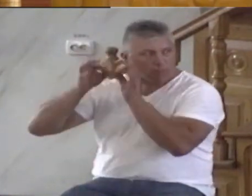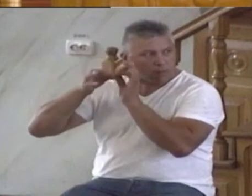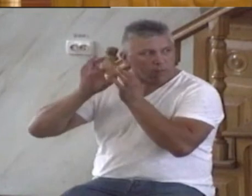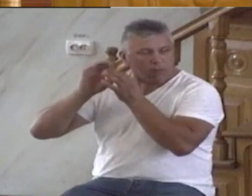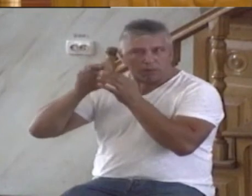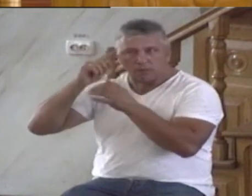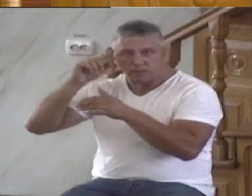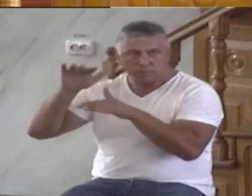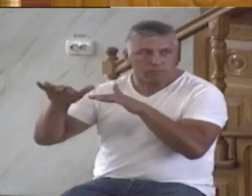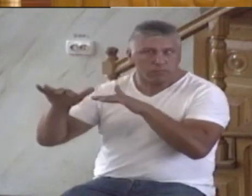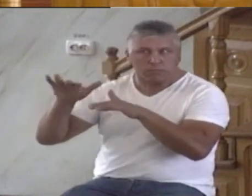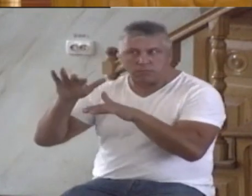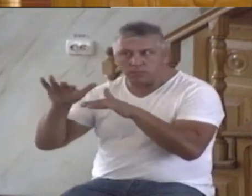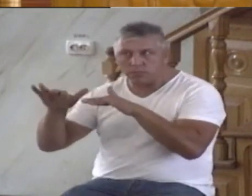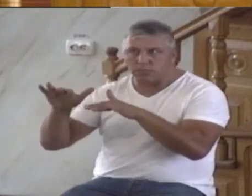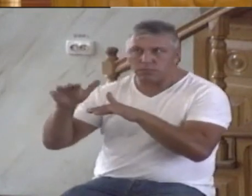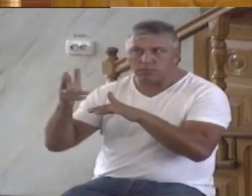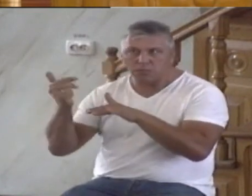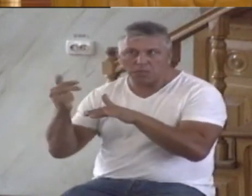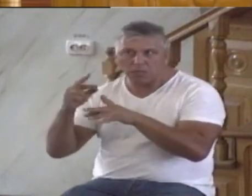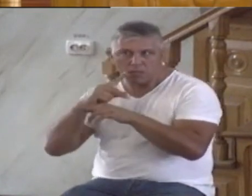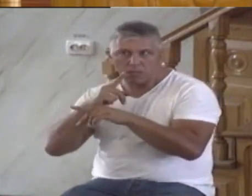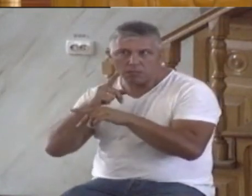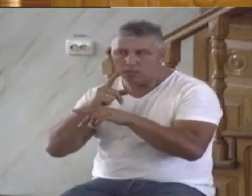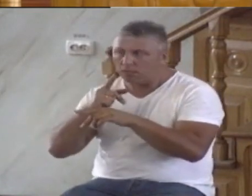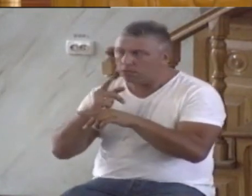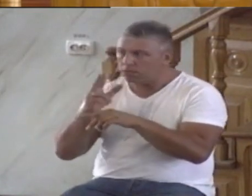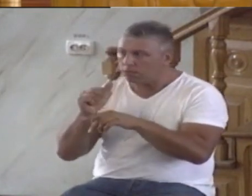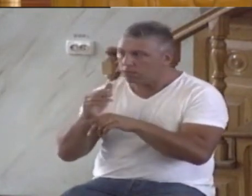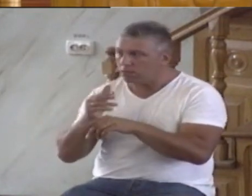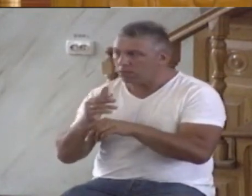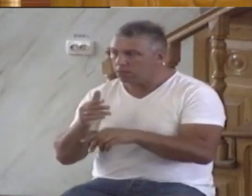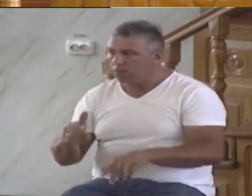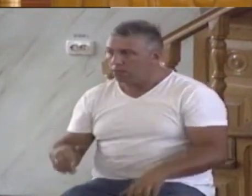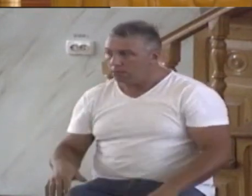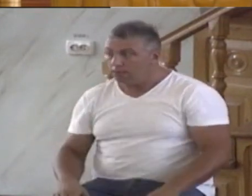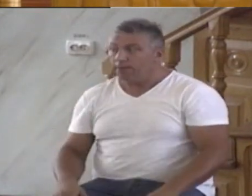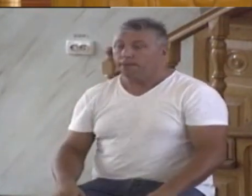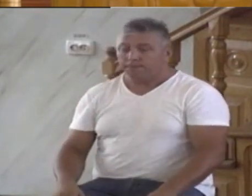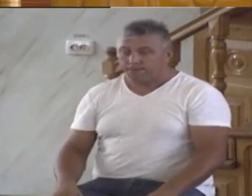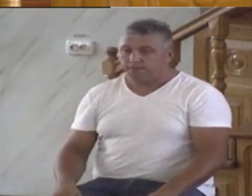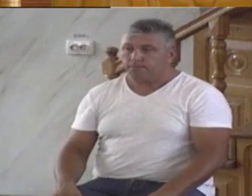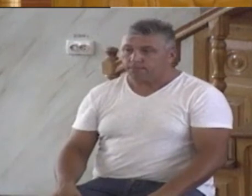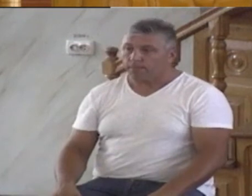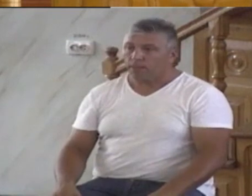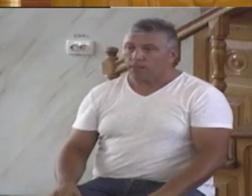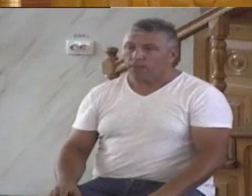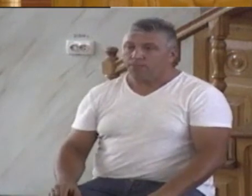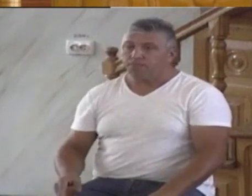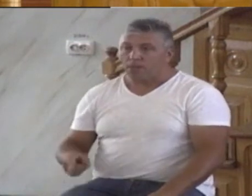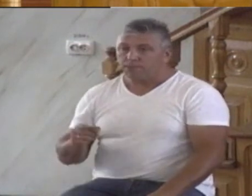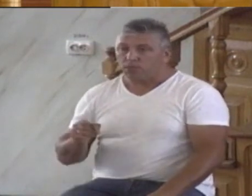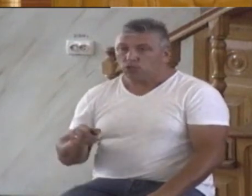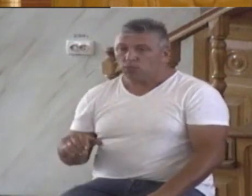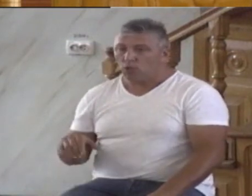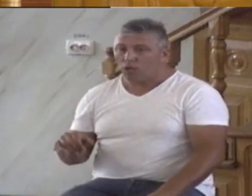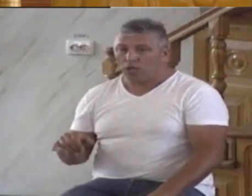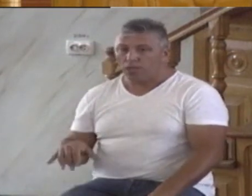Настоящее геройство, на мой взгляд, заключается в том, что он не получил четкого и ясного